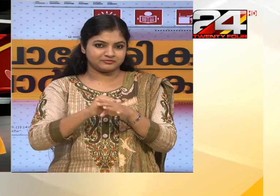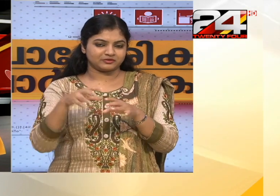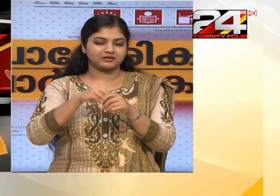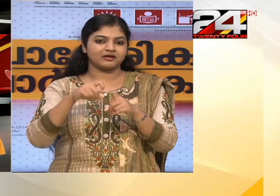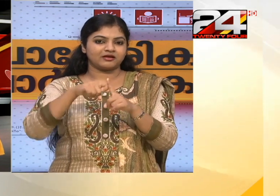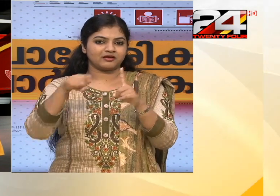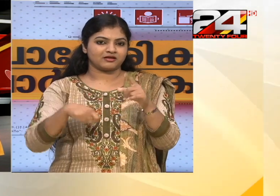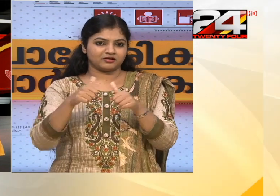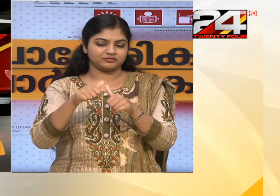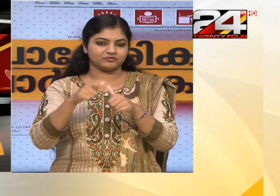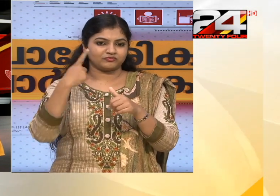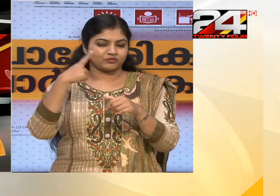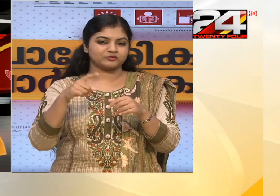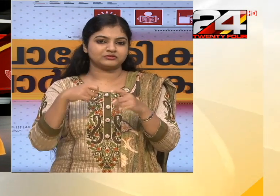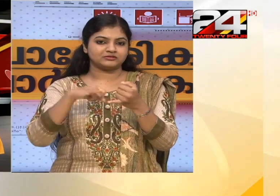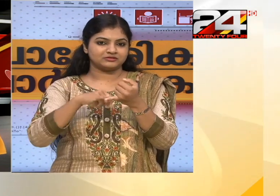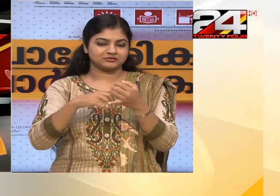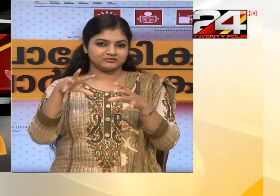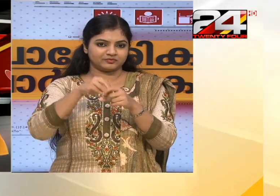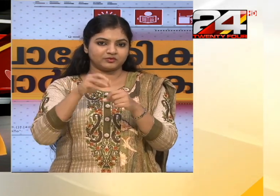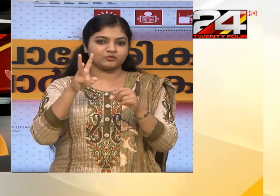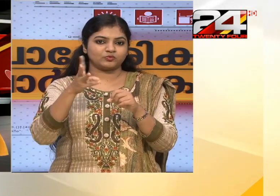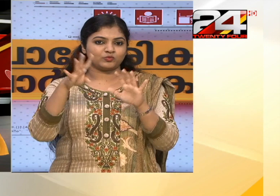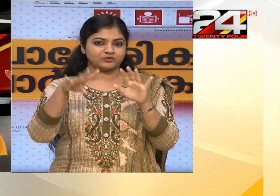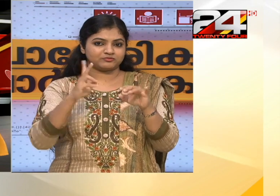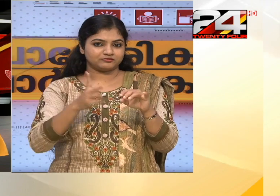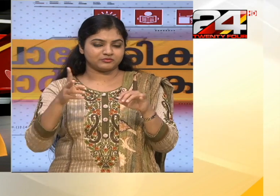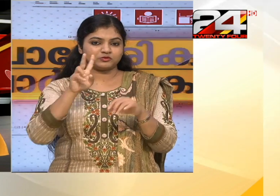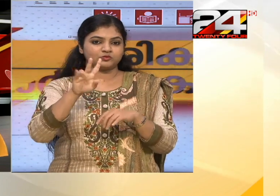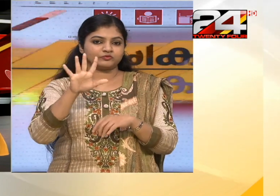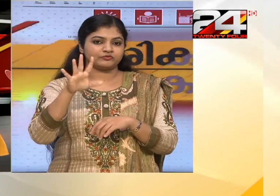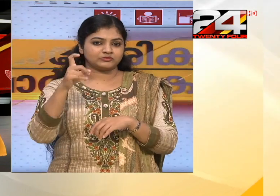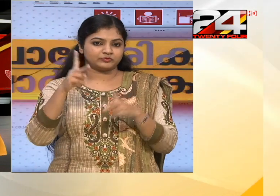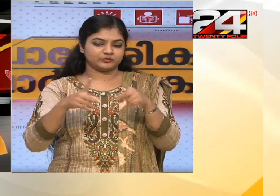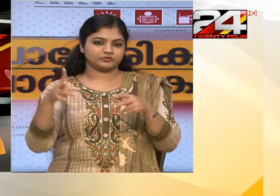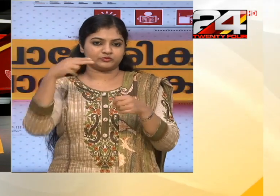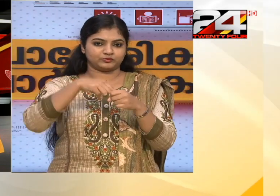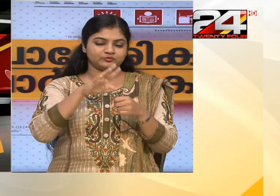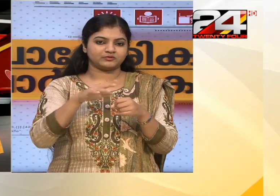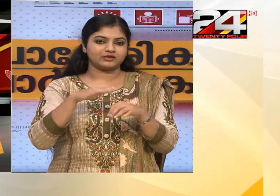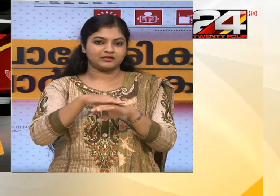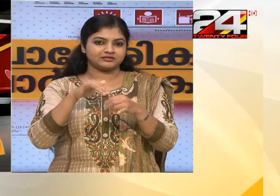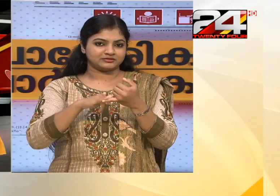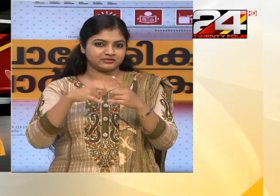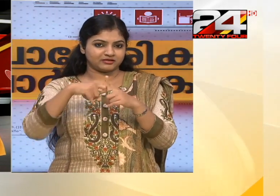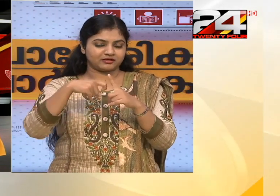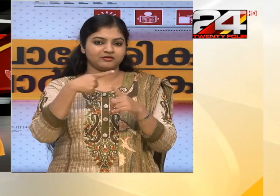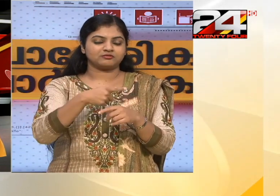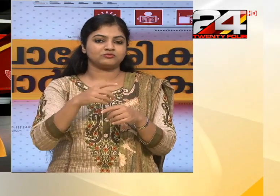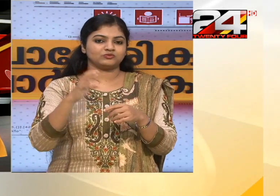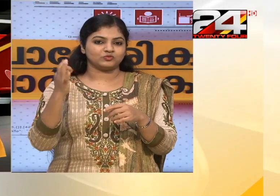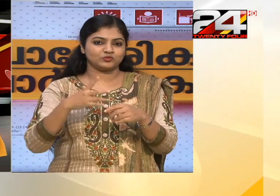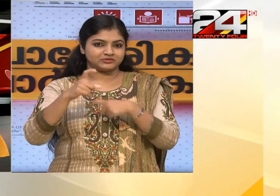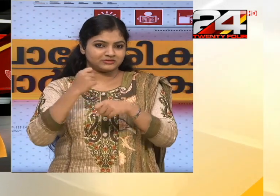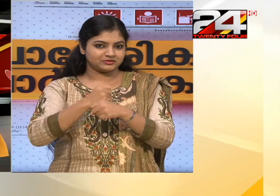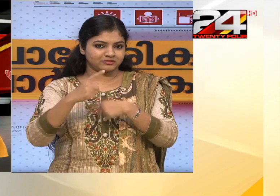സ്കിൽസ് എക്സലൻസും ചേർന്നൊരുക്കിയ മേളയിൽ 39 ദിനങ്ങളിലായി 257 പേർ പങ്കെടുത്തു. ഇന്ത്യ സ്കിൽസ് കേരള പുതുതലമുറയ്ക്ക് വിജ്ഞാനം